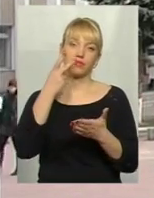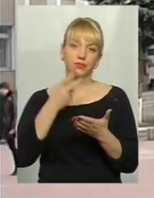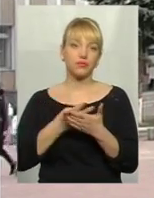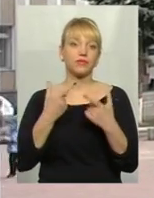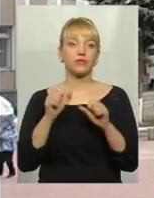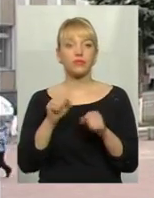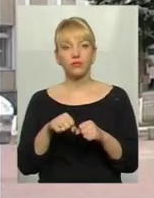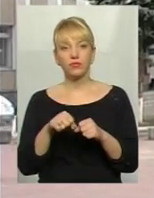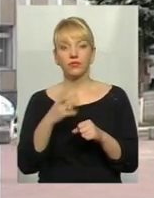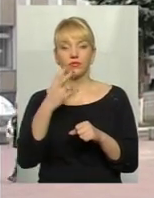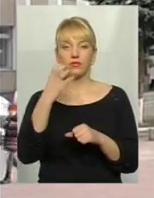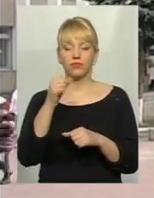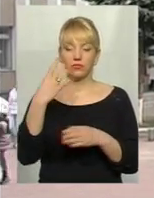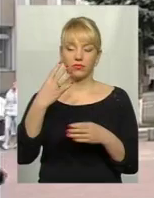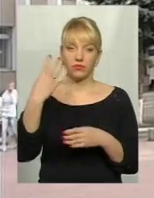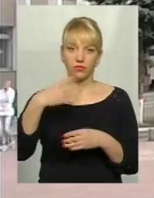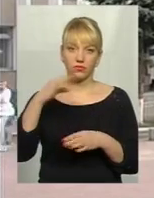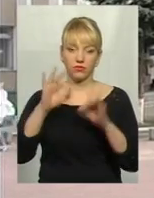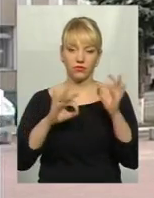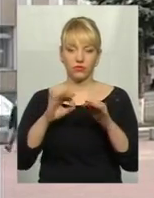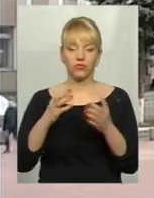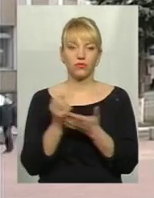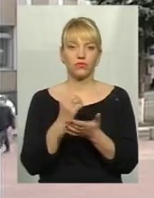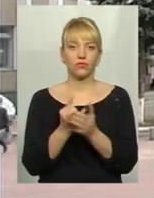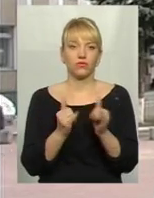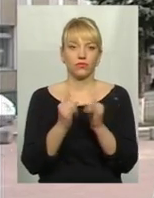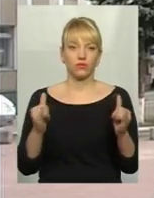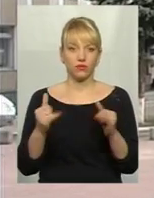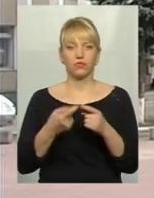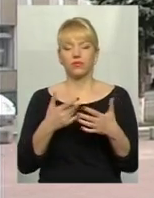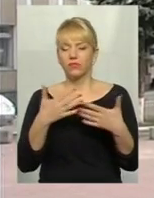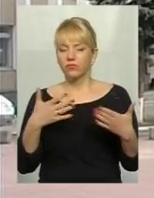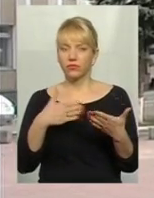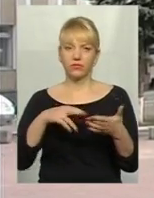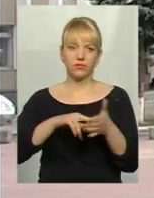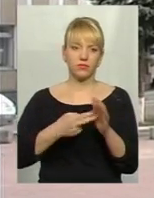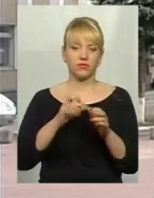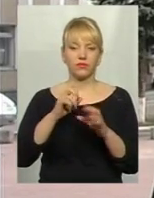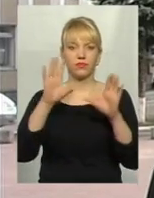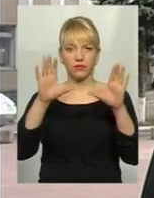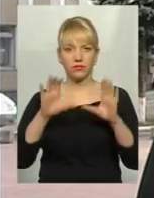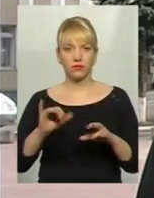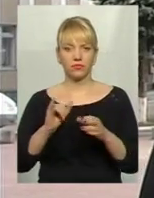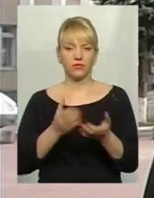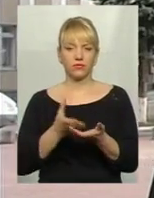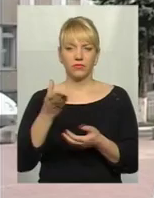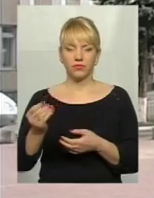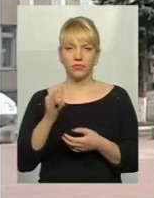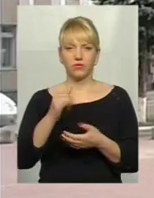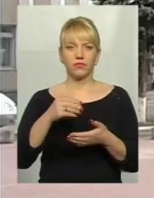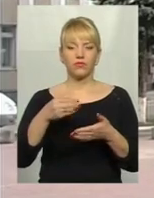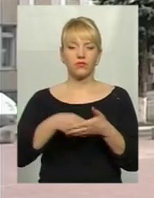де можна на відсотків 40 ще доходи збільшувати. Це різнопланові і легалізація, і виплата в конвертах,